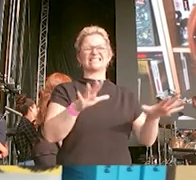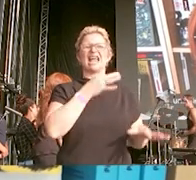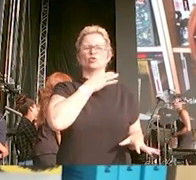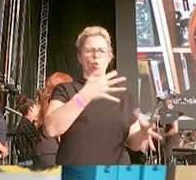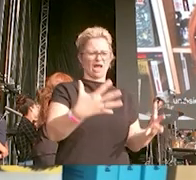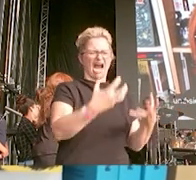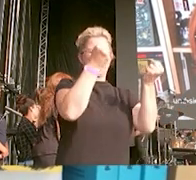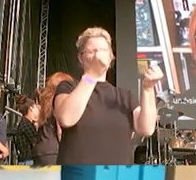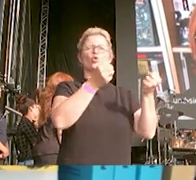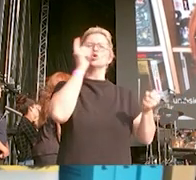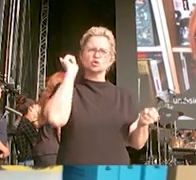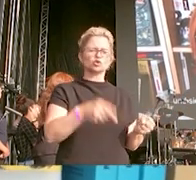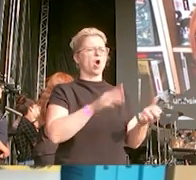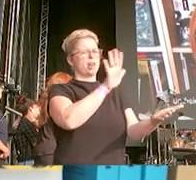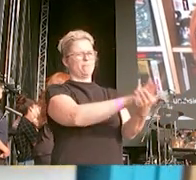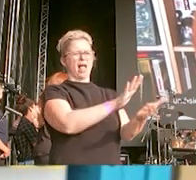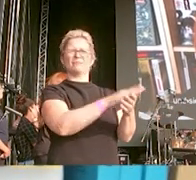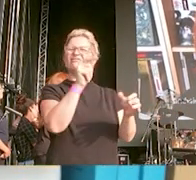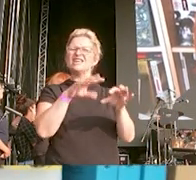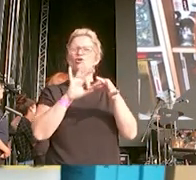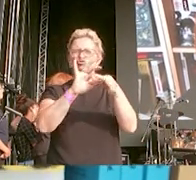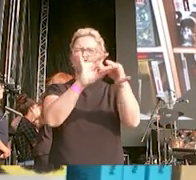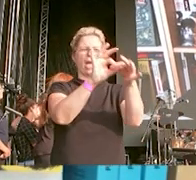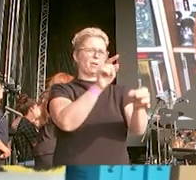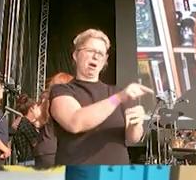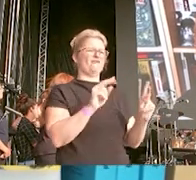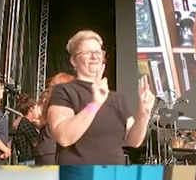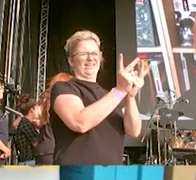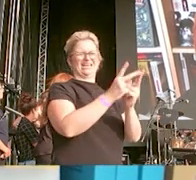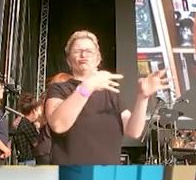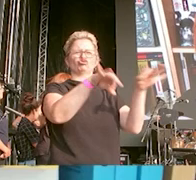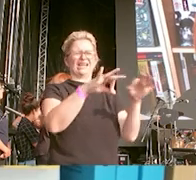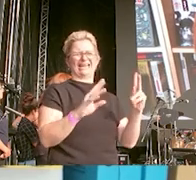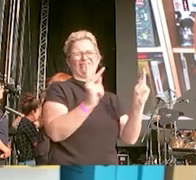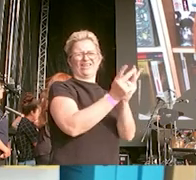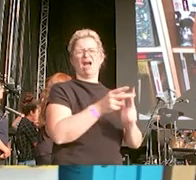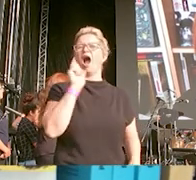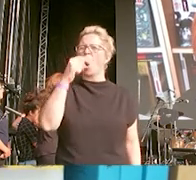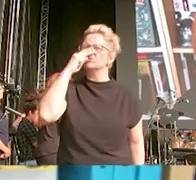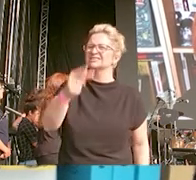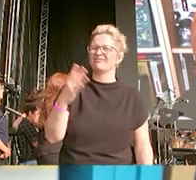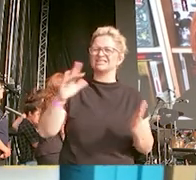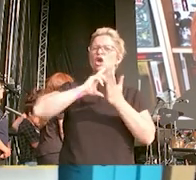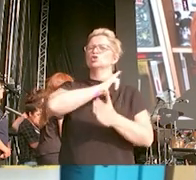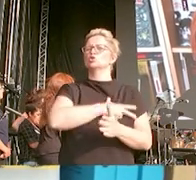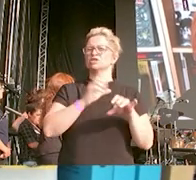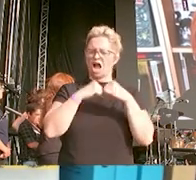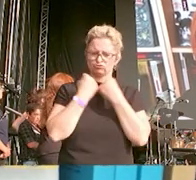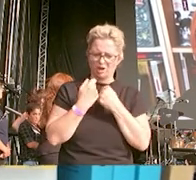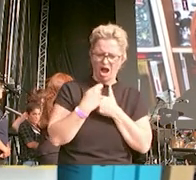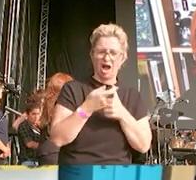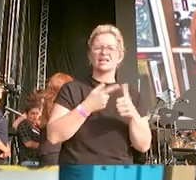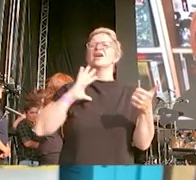und sie sogar mit Schleppern gleichgesetzt hat. Wir haben es aber auch gesehen, wie der Sozialstaat gekürzt wurde, wie